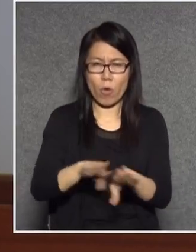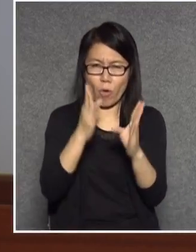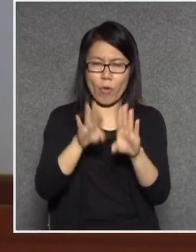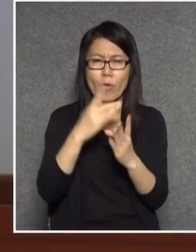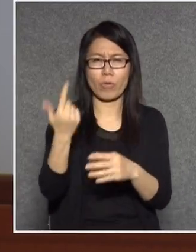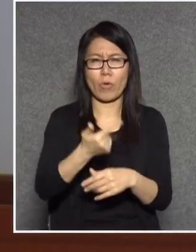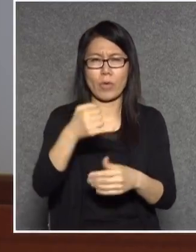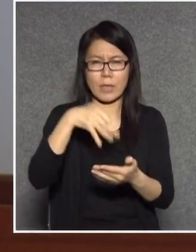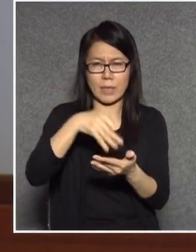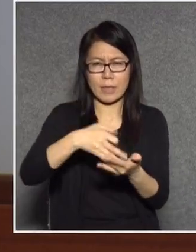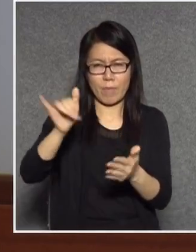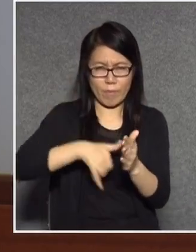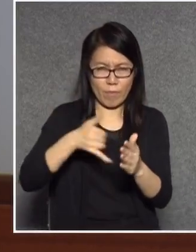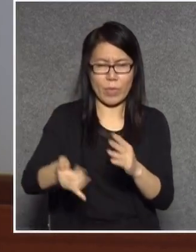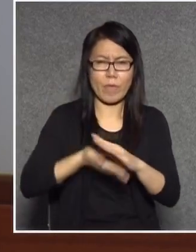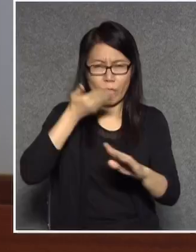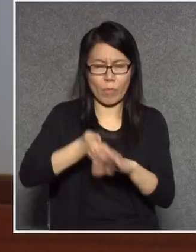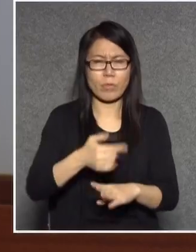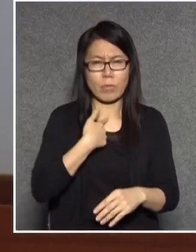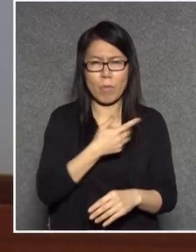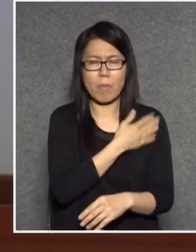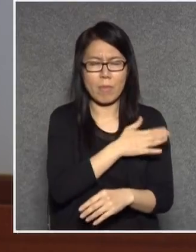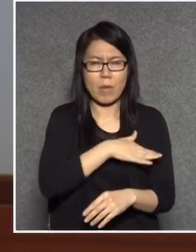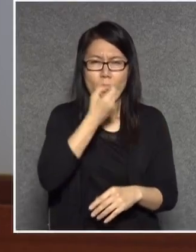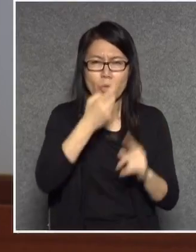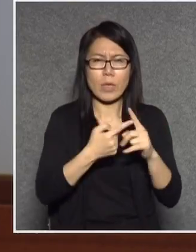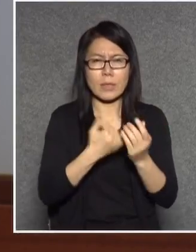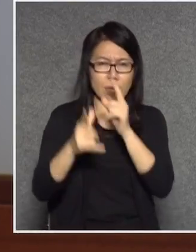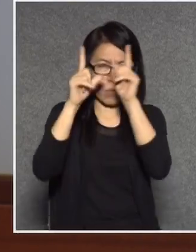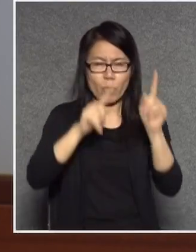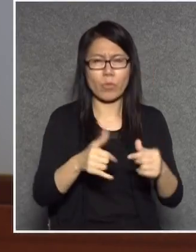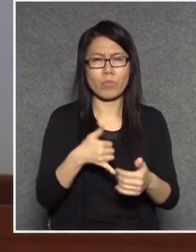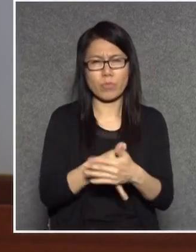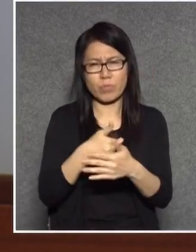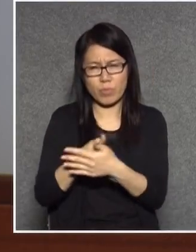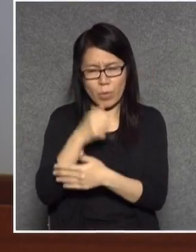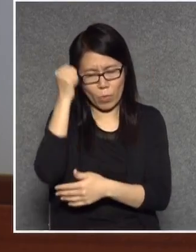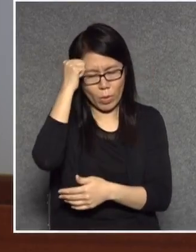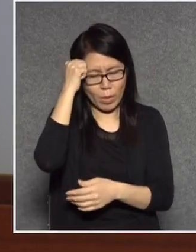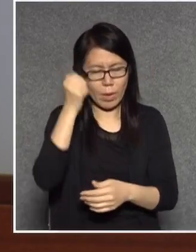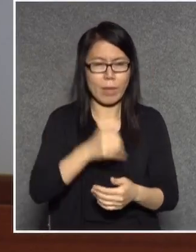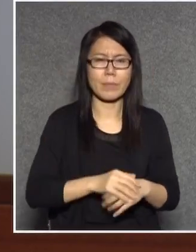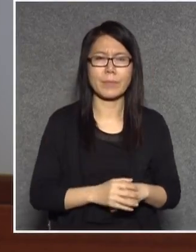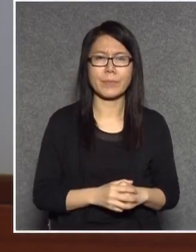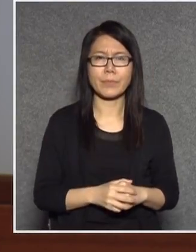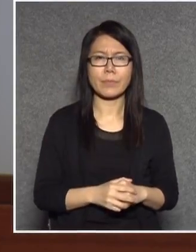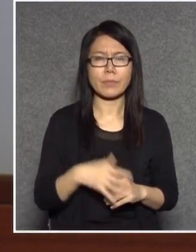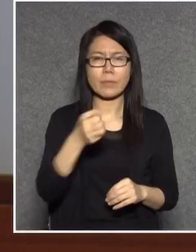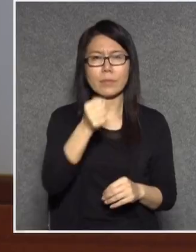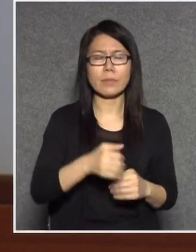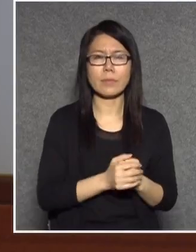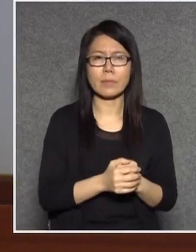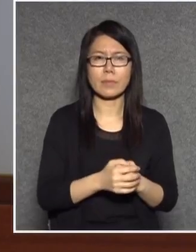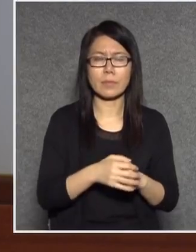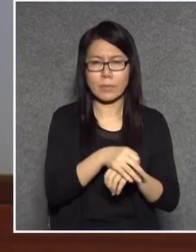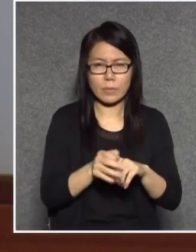是罔顧香港人生活上面遇到的種種問題。主席，國家地理頻